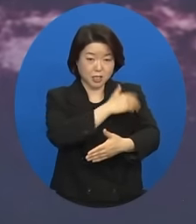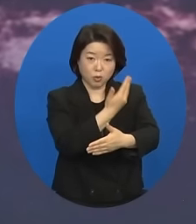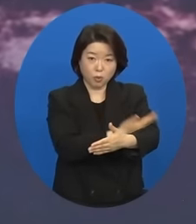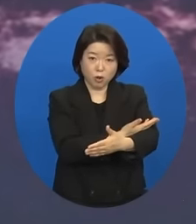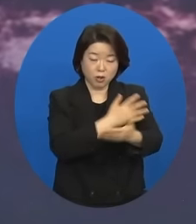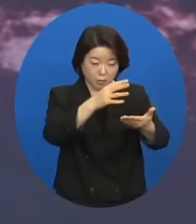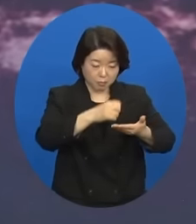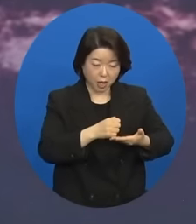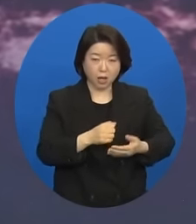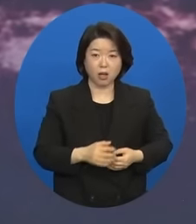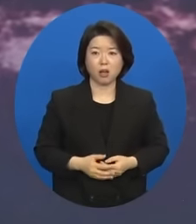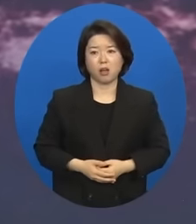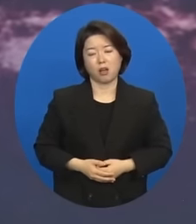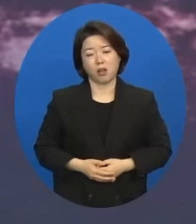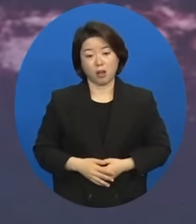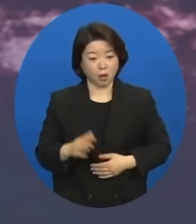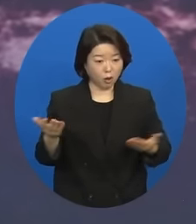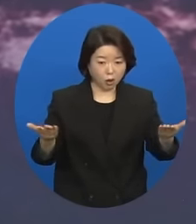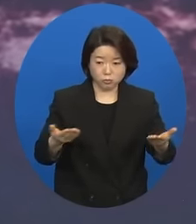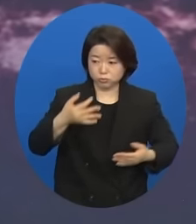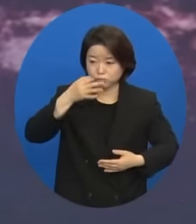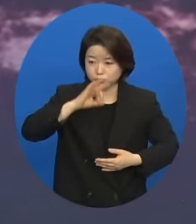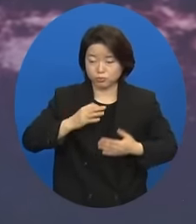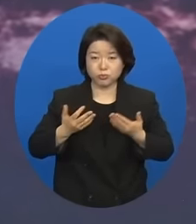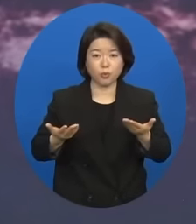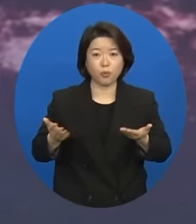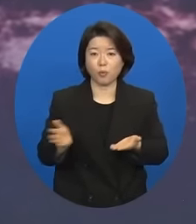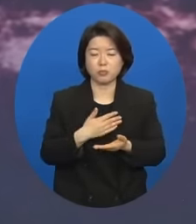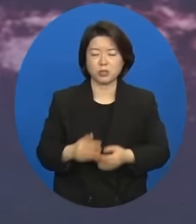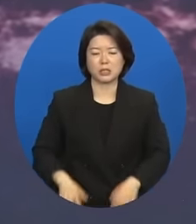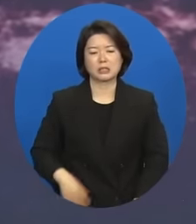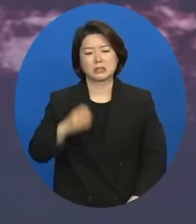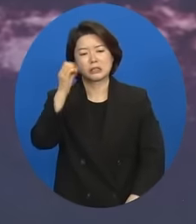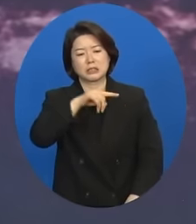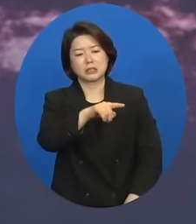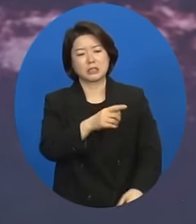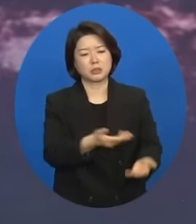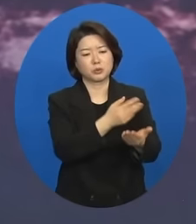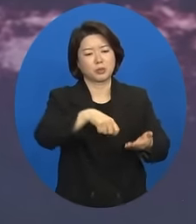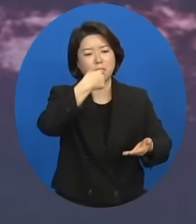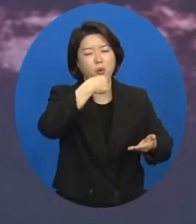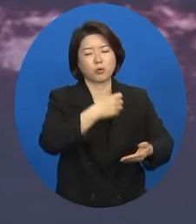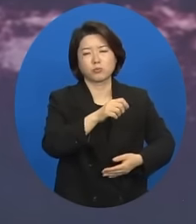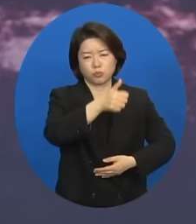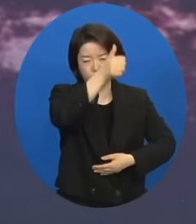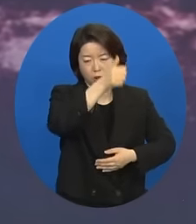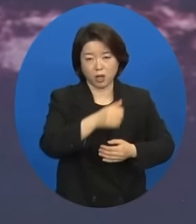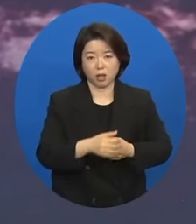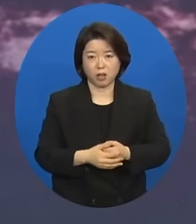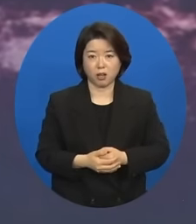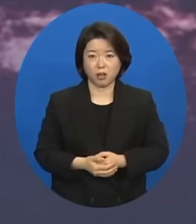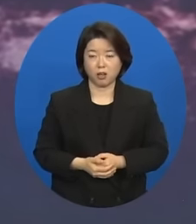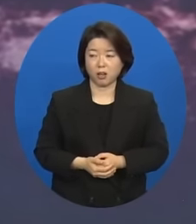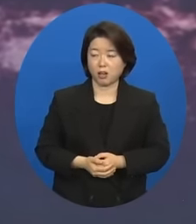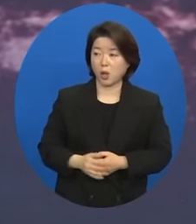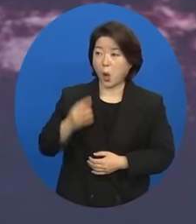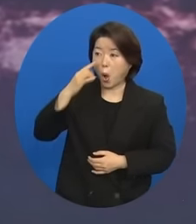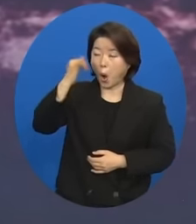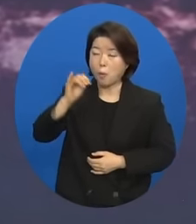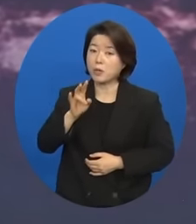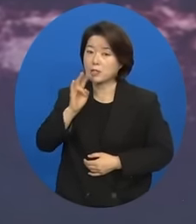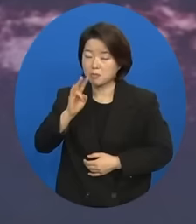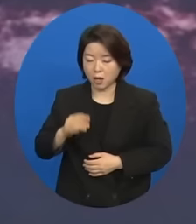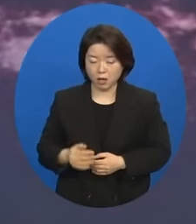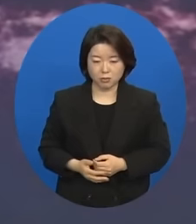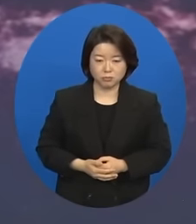차라리 팥죽을 먹을 걸 이런 생각 했지 않겠습니까 어머니의 예언 큰 자가 작은 자를 섬기리라 아 이거 종교적으로